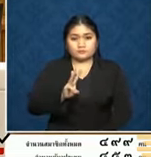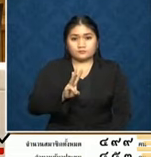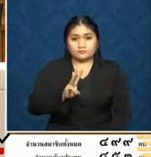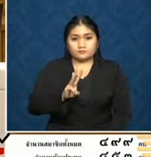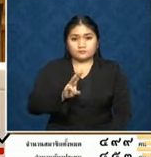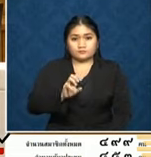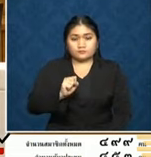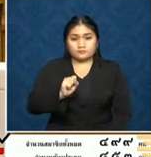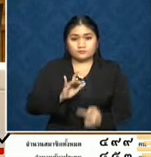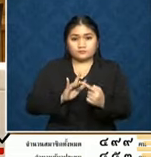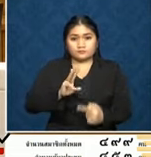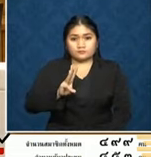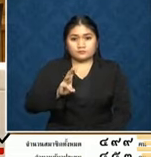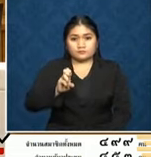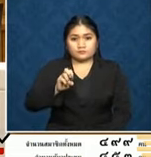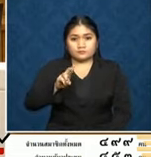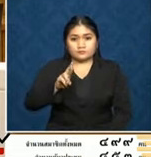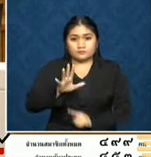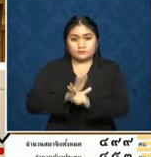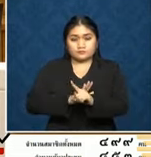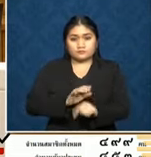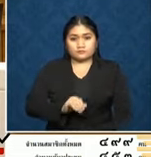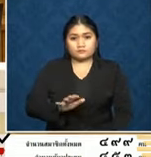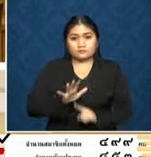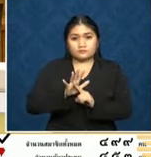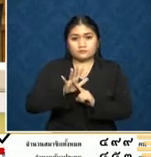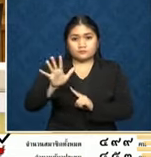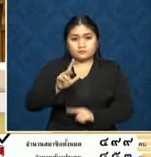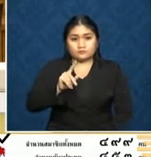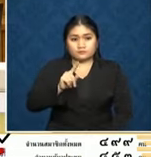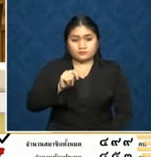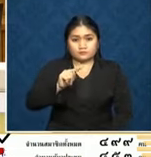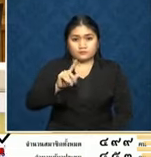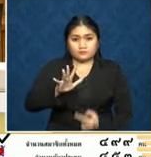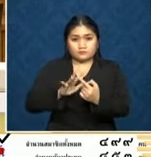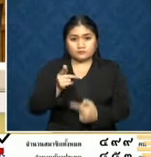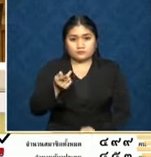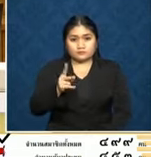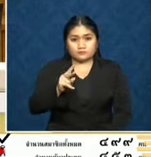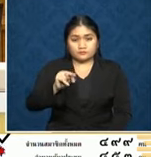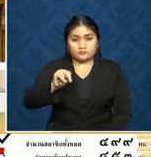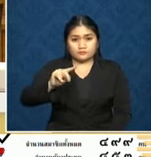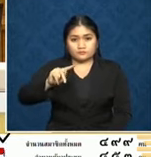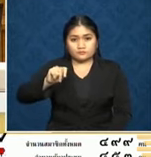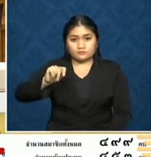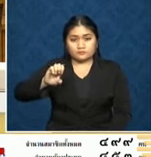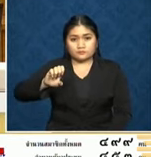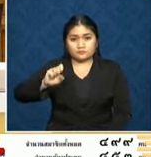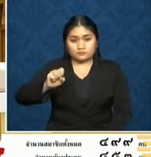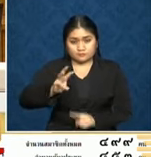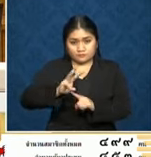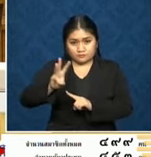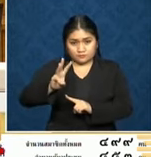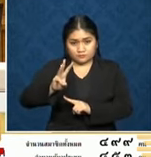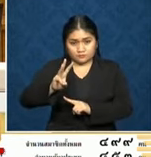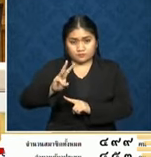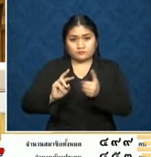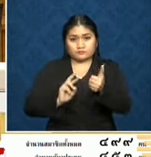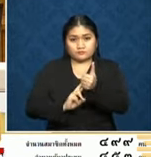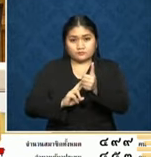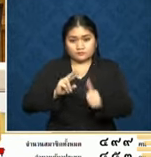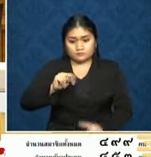วีสอดส่อง 5. นายถาคณิตพรทองประเสริฐ 6. รองศาสตราจารย์ณั